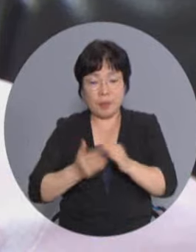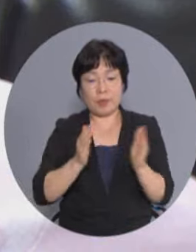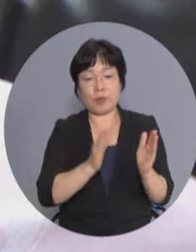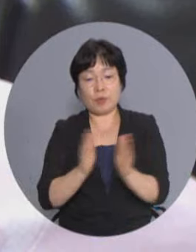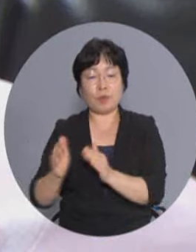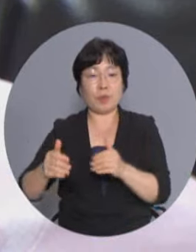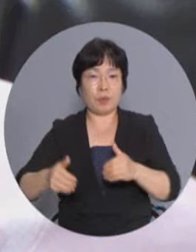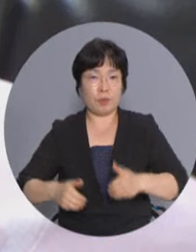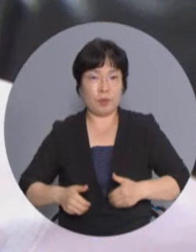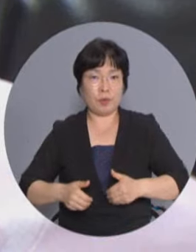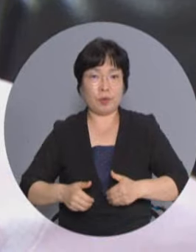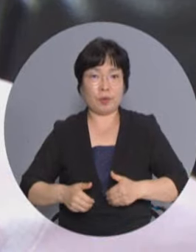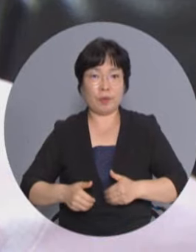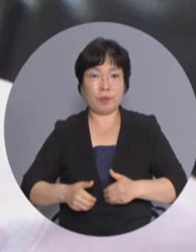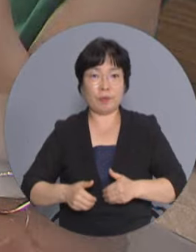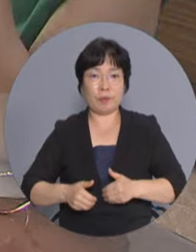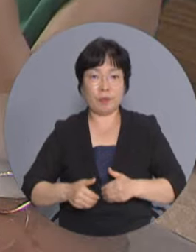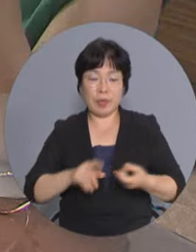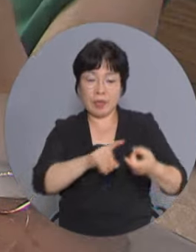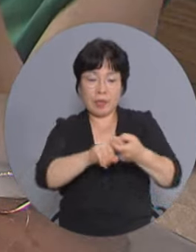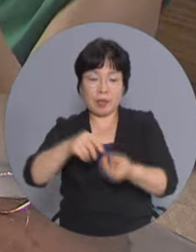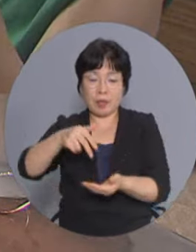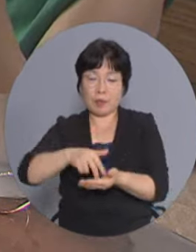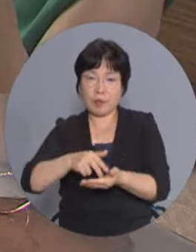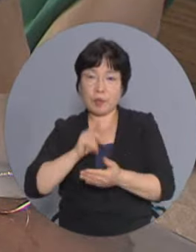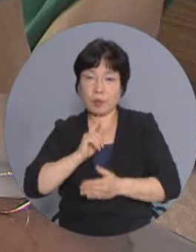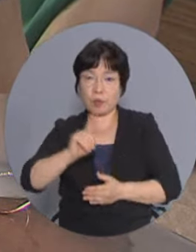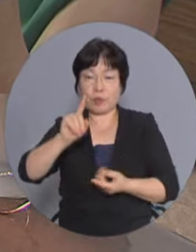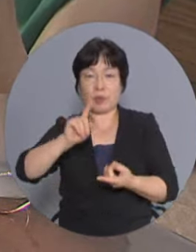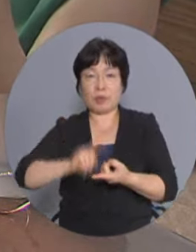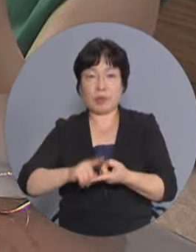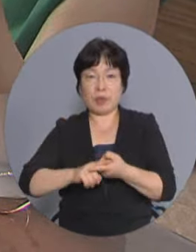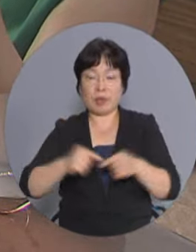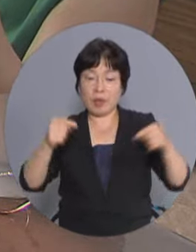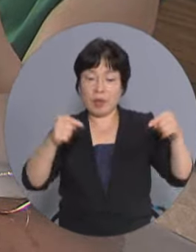마련이 필요하다면서도 연합회 측의 요구사항에 대해서는